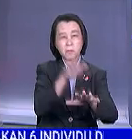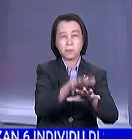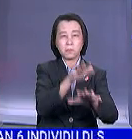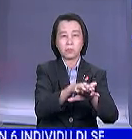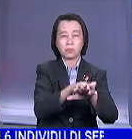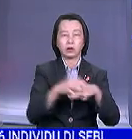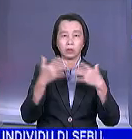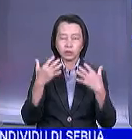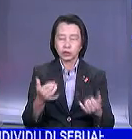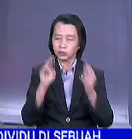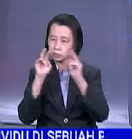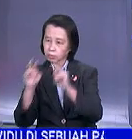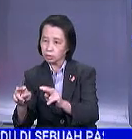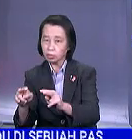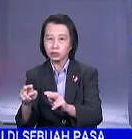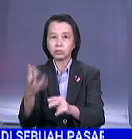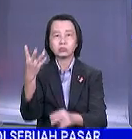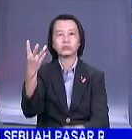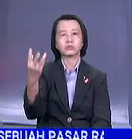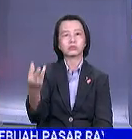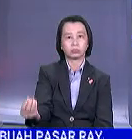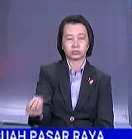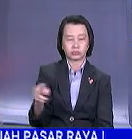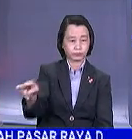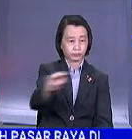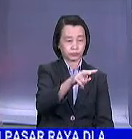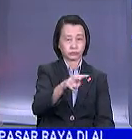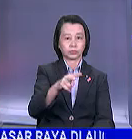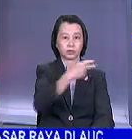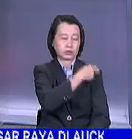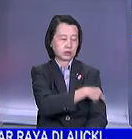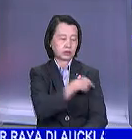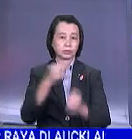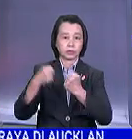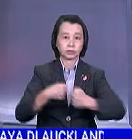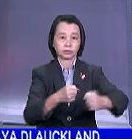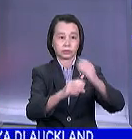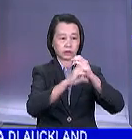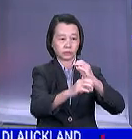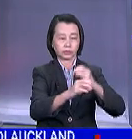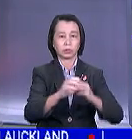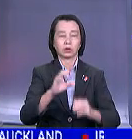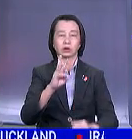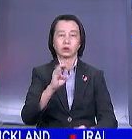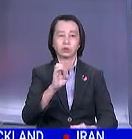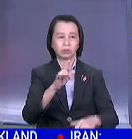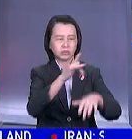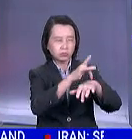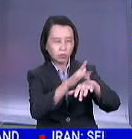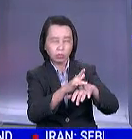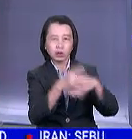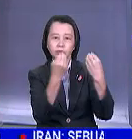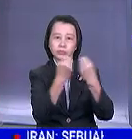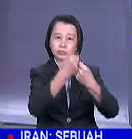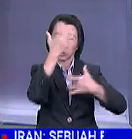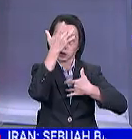Namun kini situasi semakin pulih. Tinjauan di Hospital Sungai Buloh mendapati keadaan di ward kecemasan agak lengang dengan bilangan